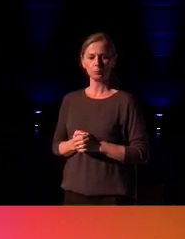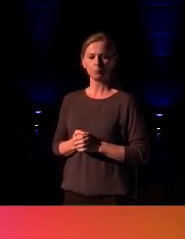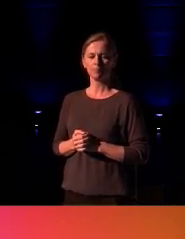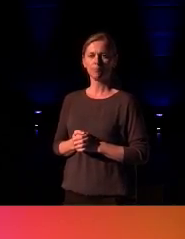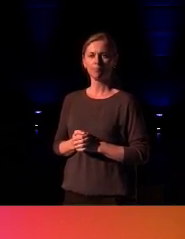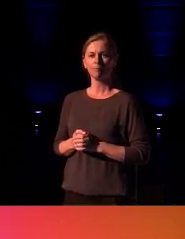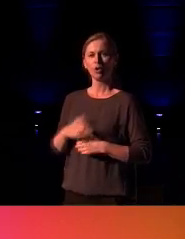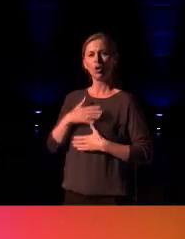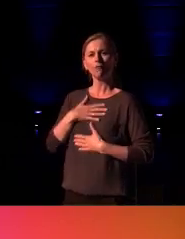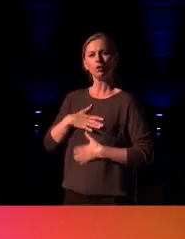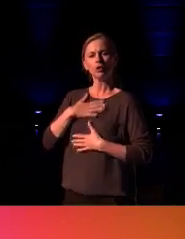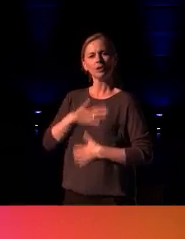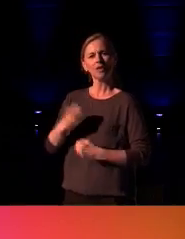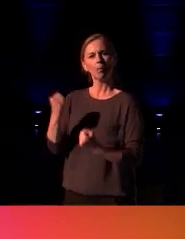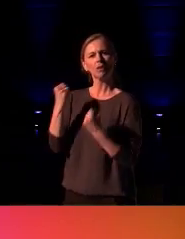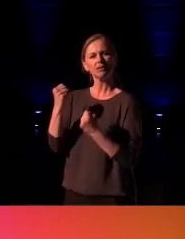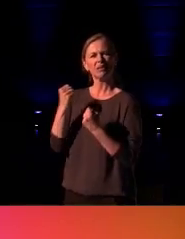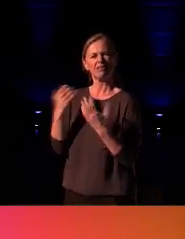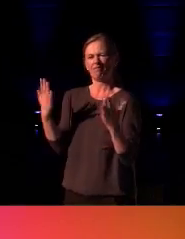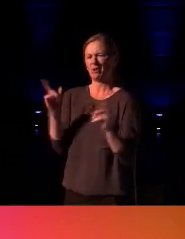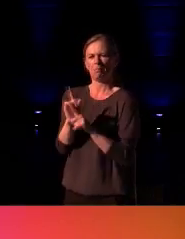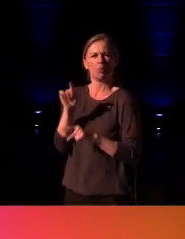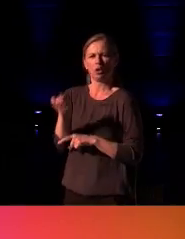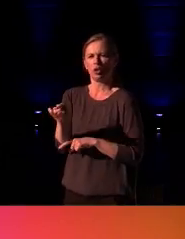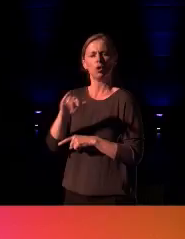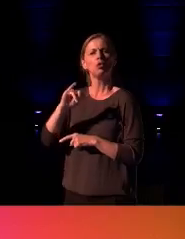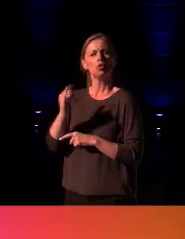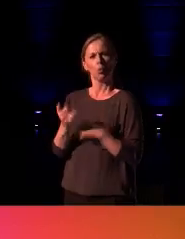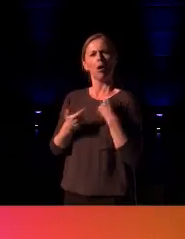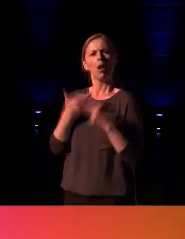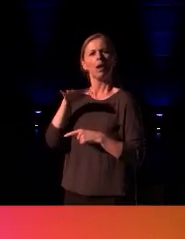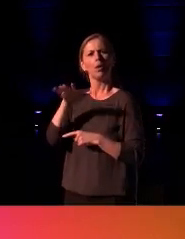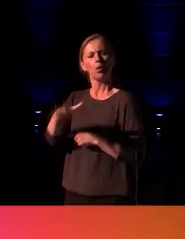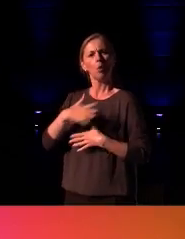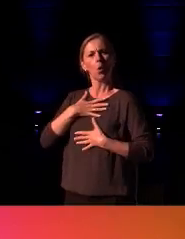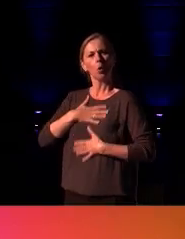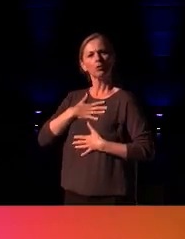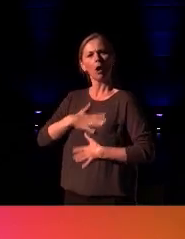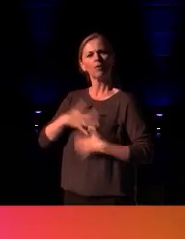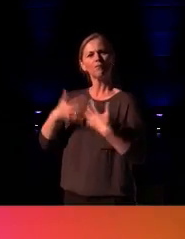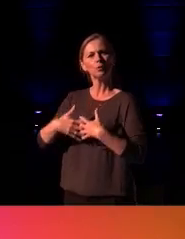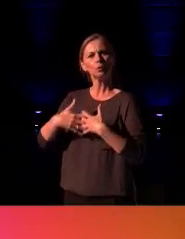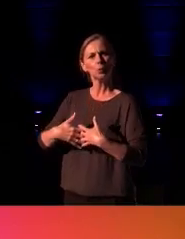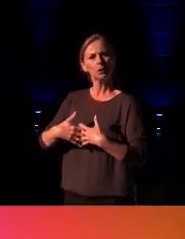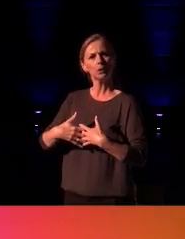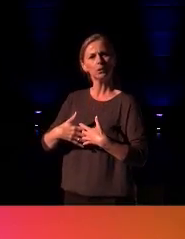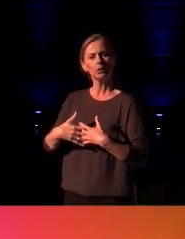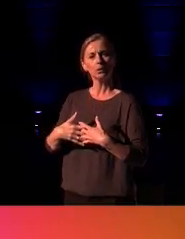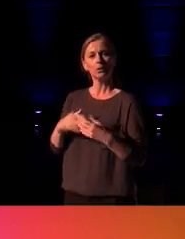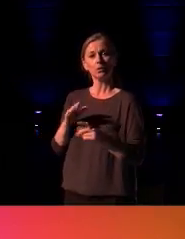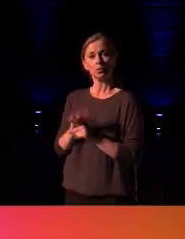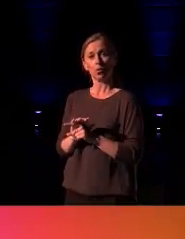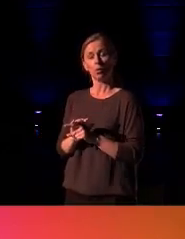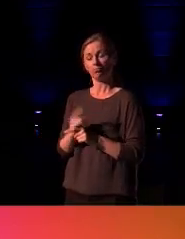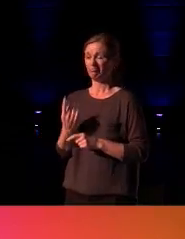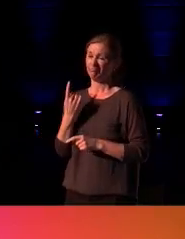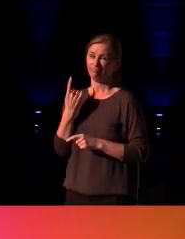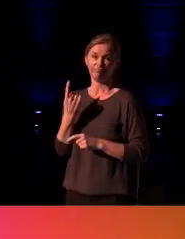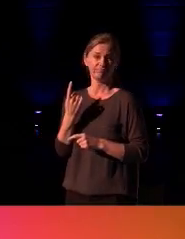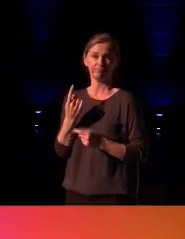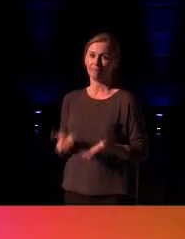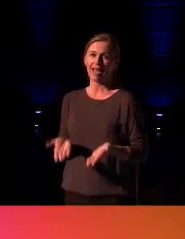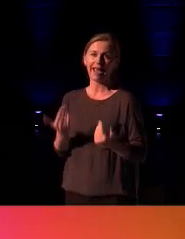Og fysiologisk kapasitet, hva nå det? Det handler veldig mye om organfunksjon, og dette en veldig